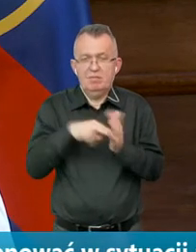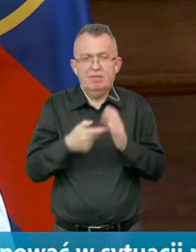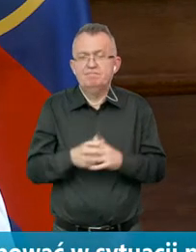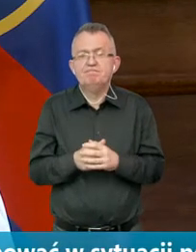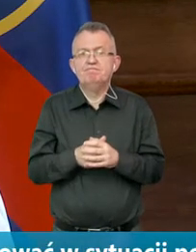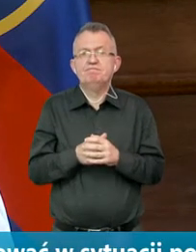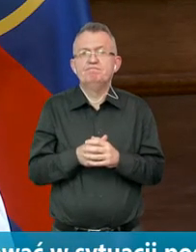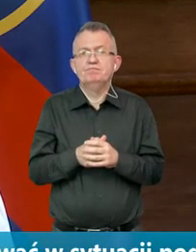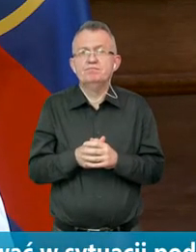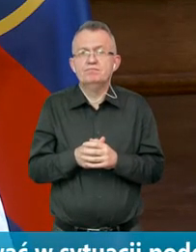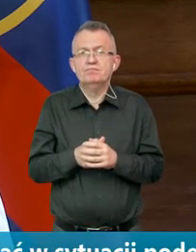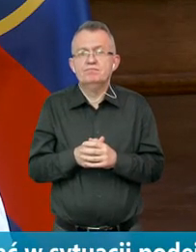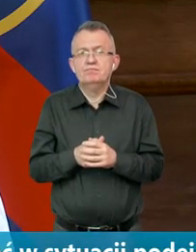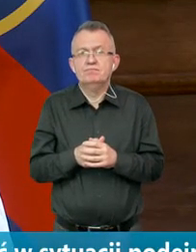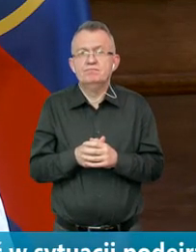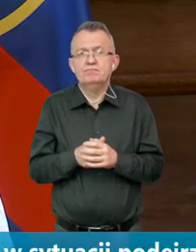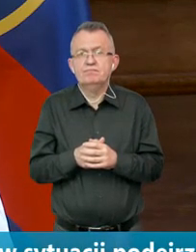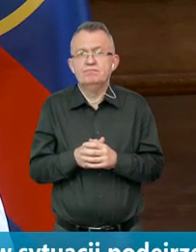przygotowywana.